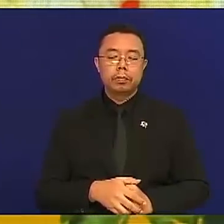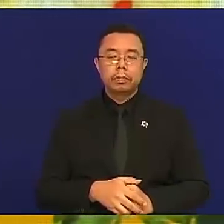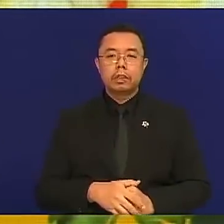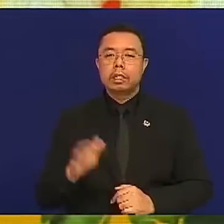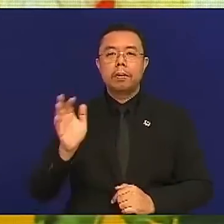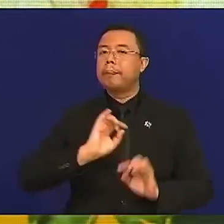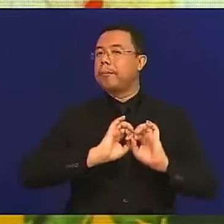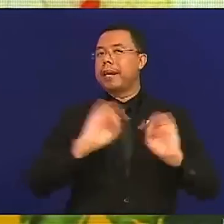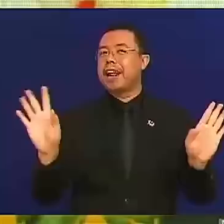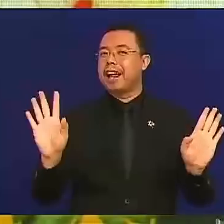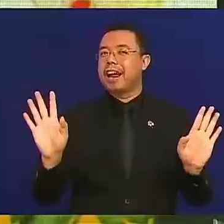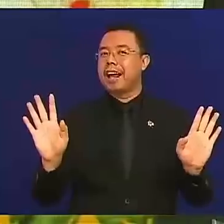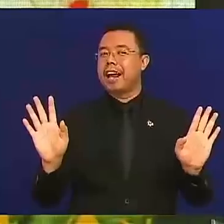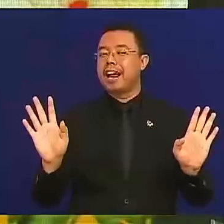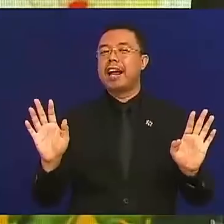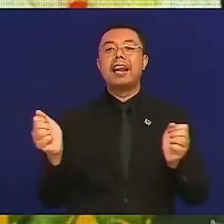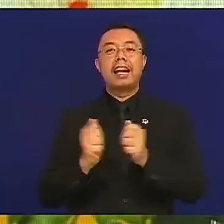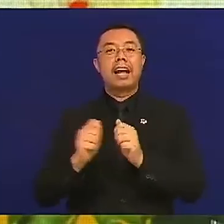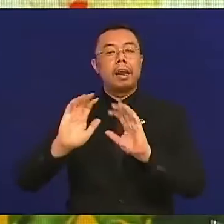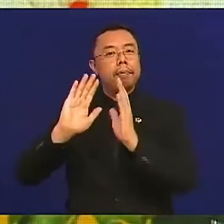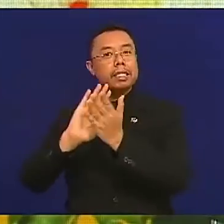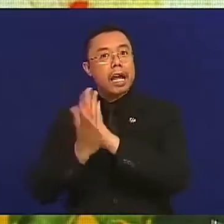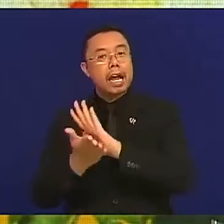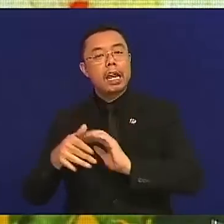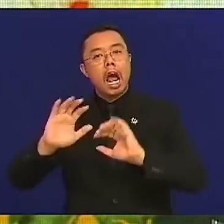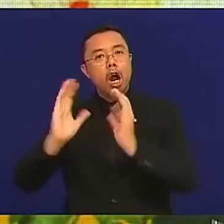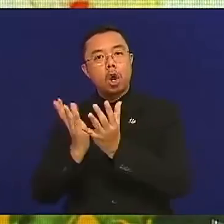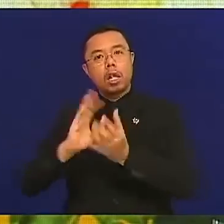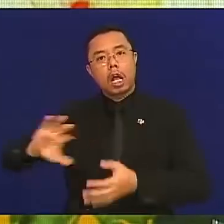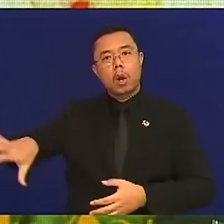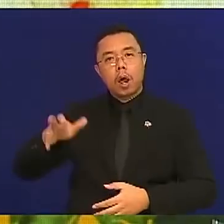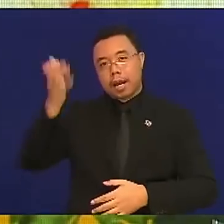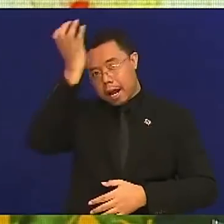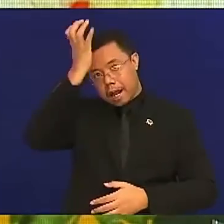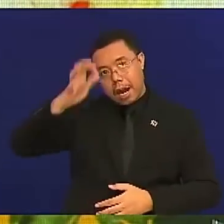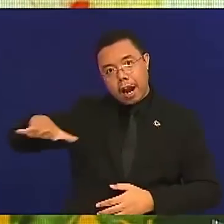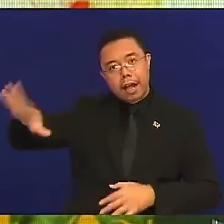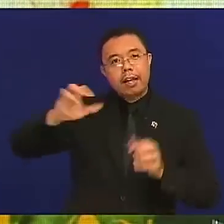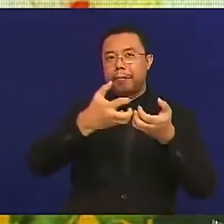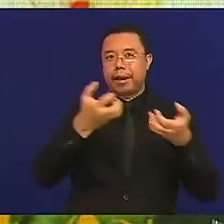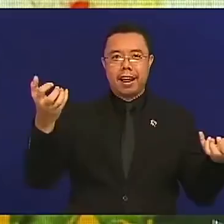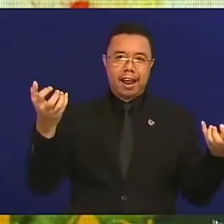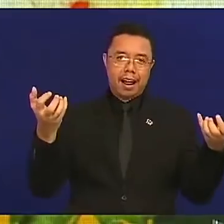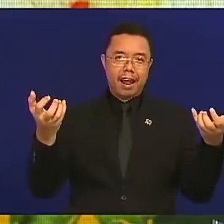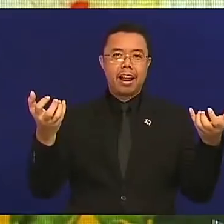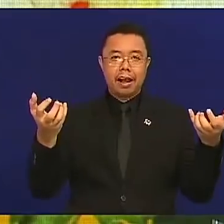tidak sama dengan menjadi anggota keluarga kerajaan.